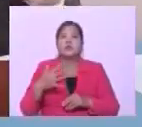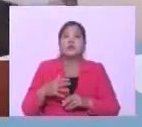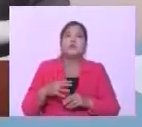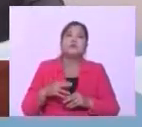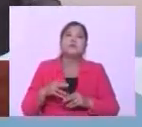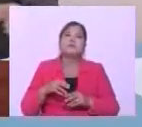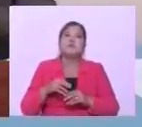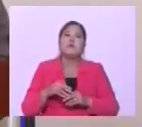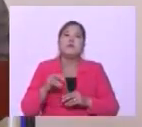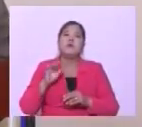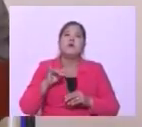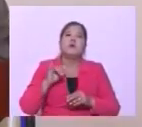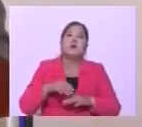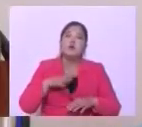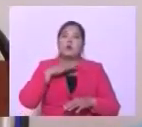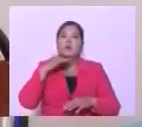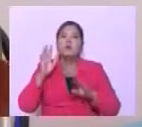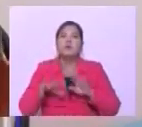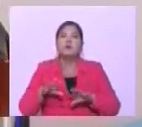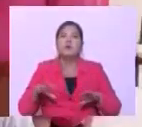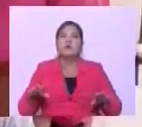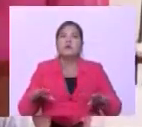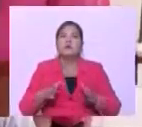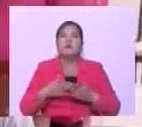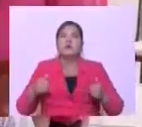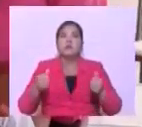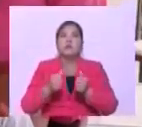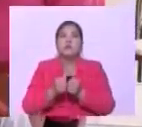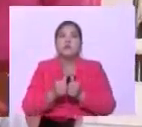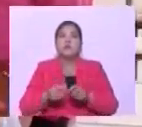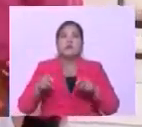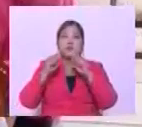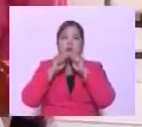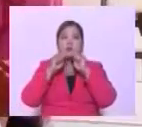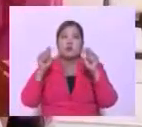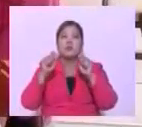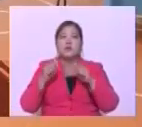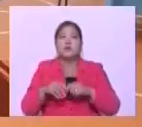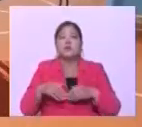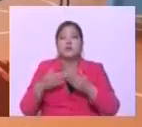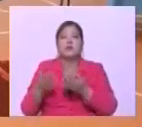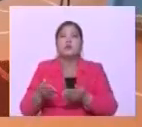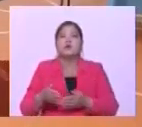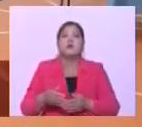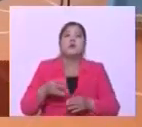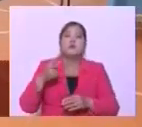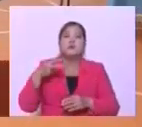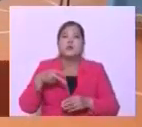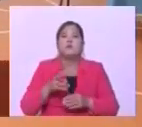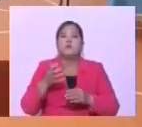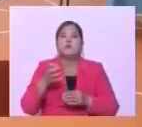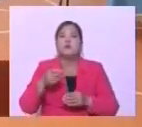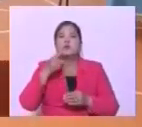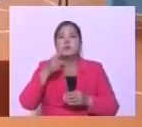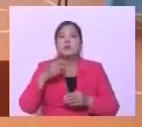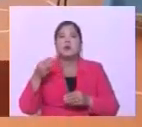төрағасы ұстанымы айқын көпбалалы отбасыға сыйлық табыстады. Жалпы бұл жерге 2500-ден астам ақтаулық тіркелген, ал 3 сағаттың